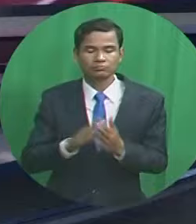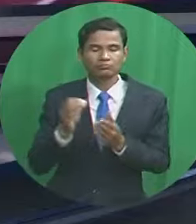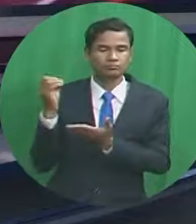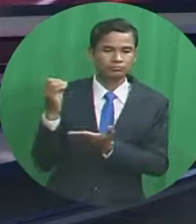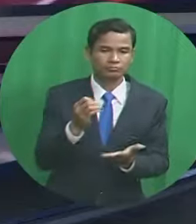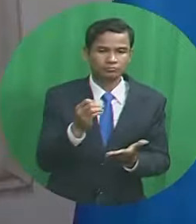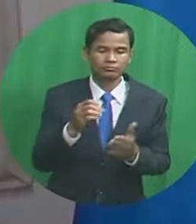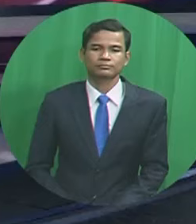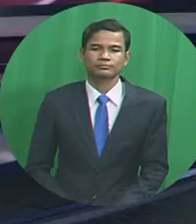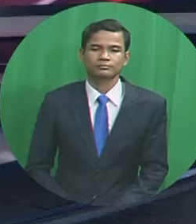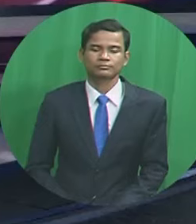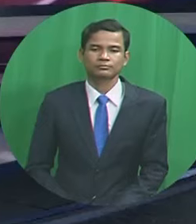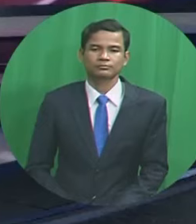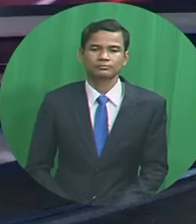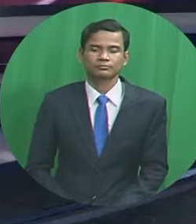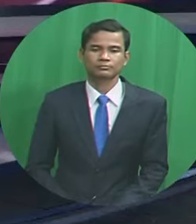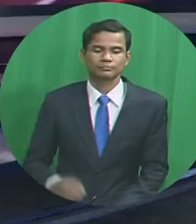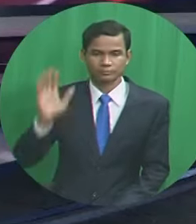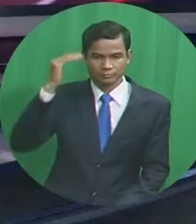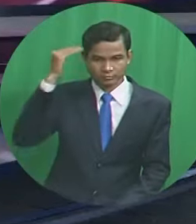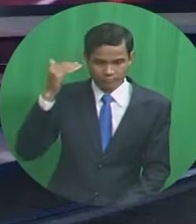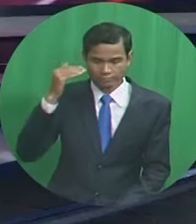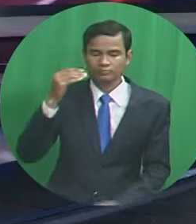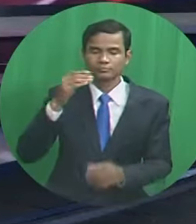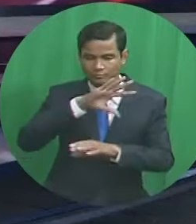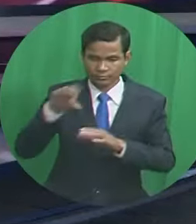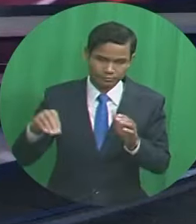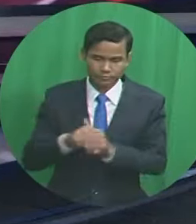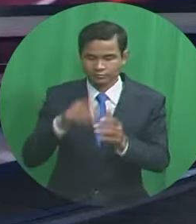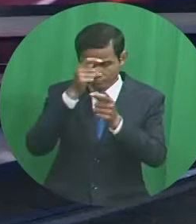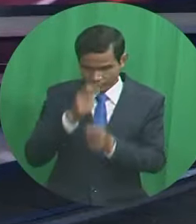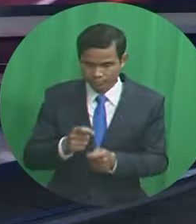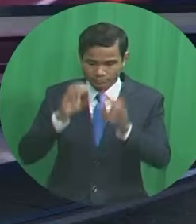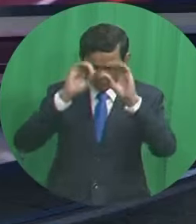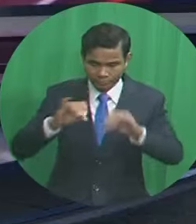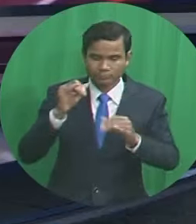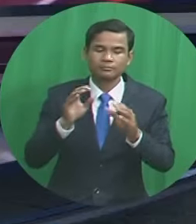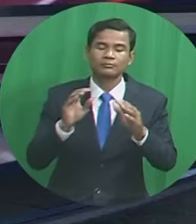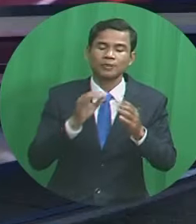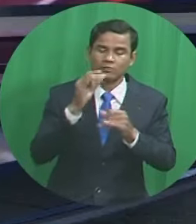មនុស្សធម៌ចូលតំបន់នេះលោកស្រីអ្នកនាងកញ្ញាត្រួតទស្សនកិច្ចជាទីគោរពព័ត៌មានក្នុ